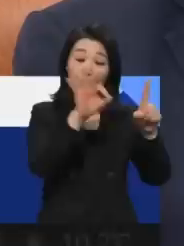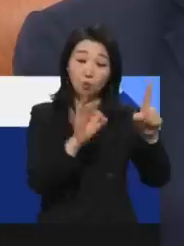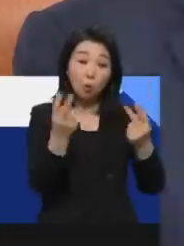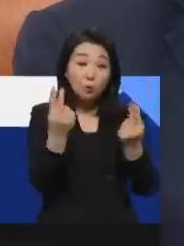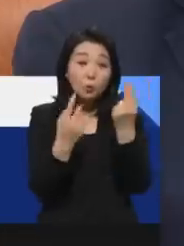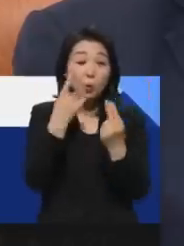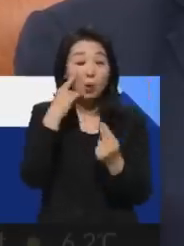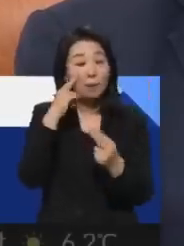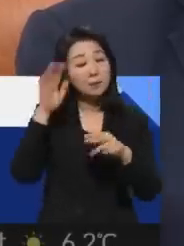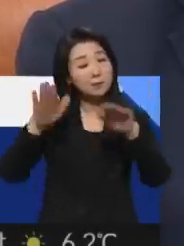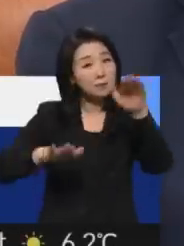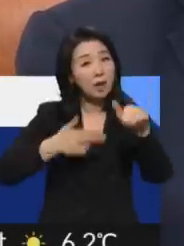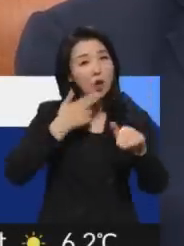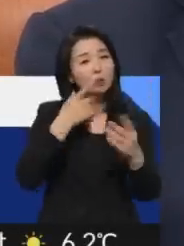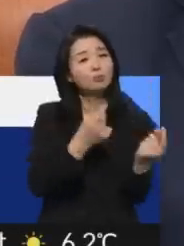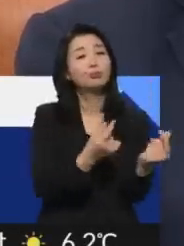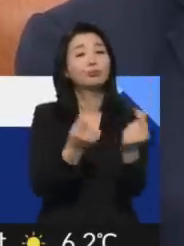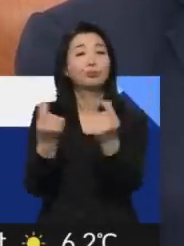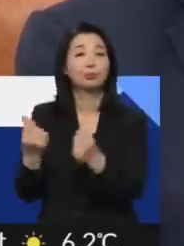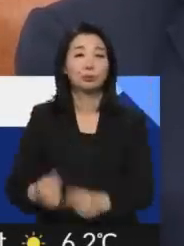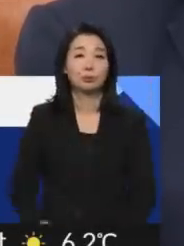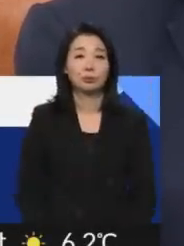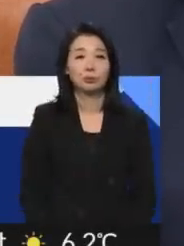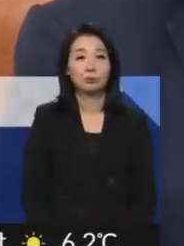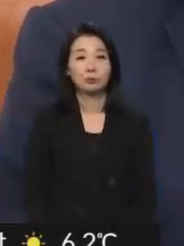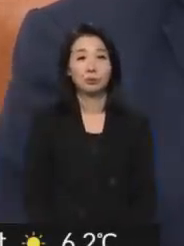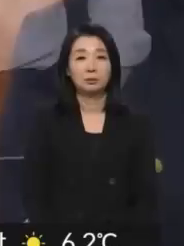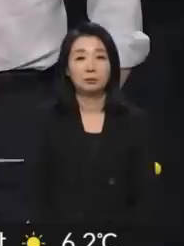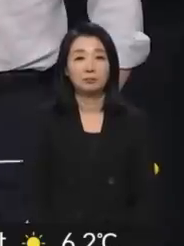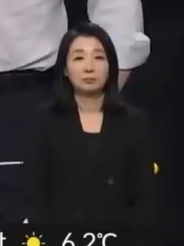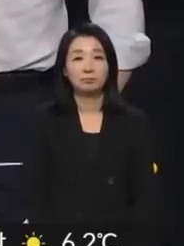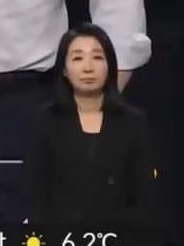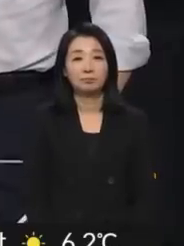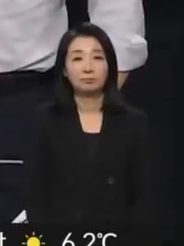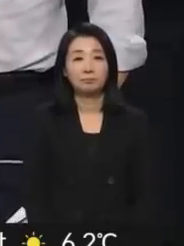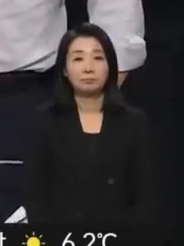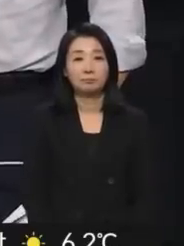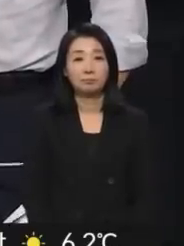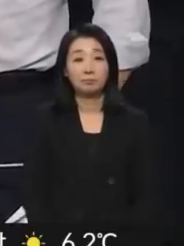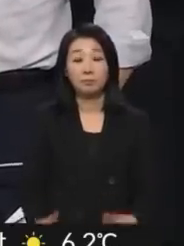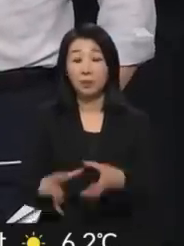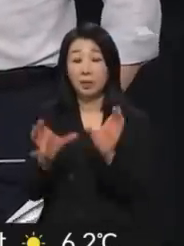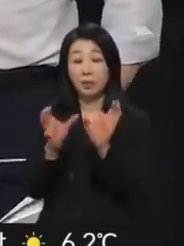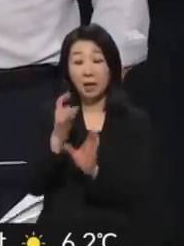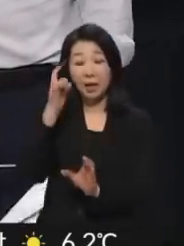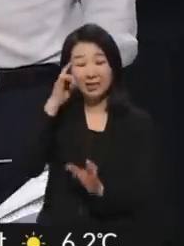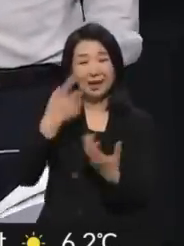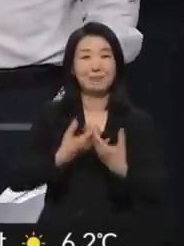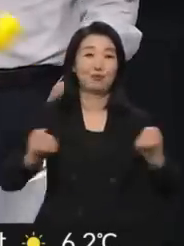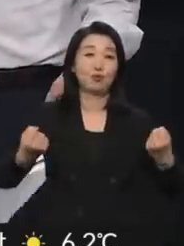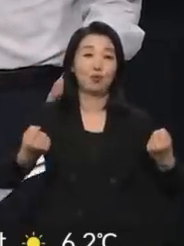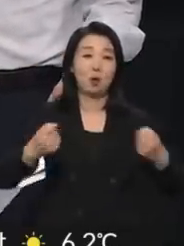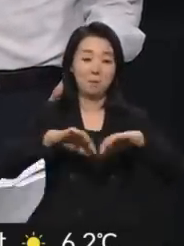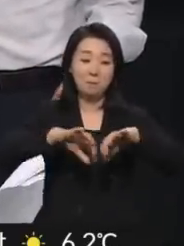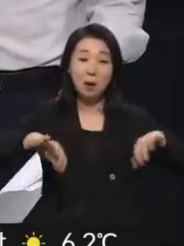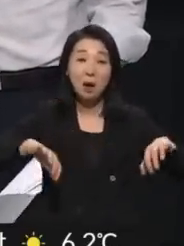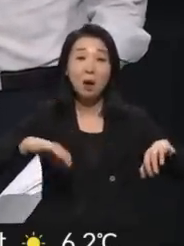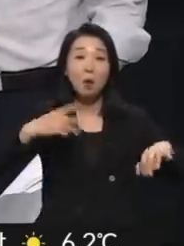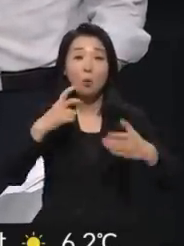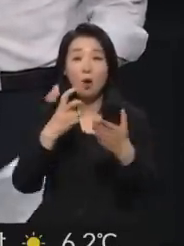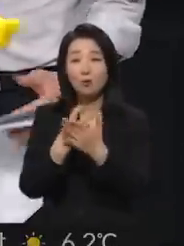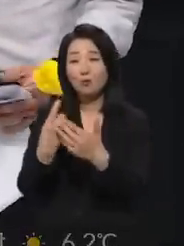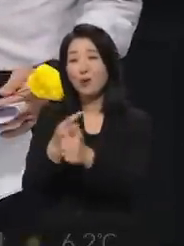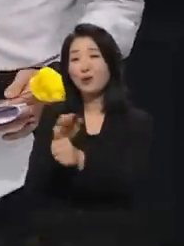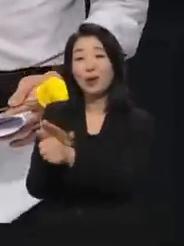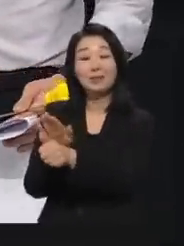비교하더라도 큰 차이가 나지 않습니다. 당장 당의 여론은 둘로 갈라졌습니다. 이 룰 변경을